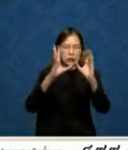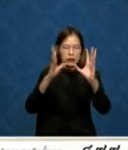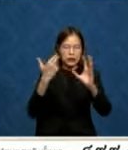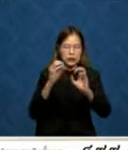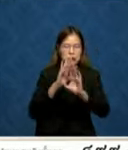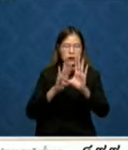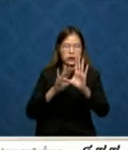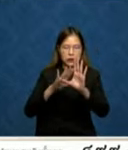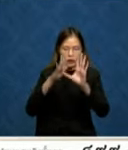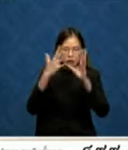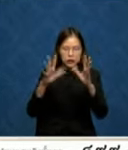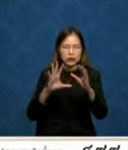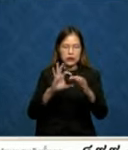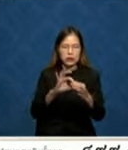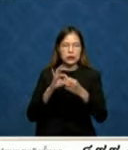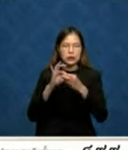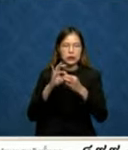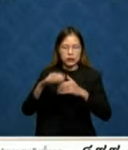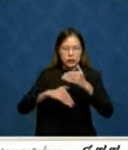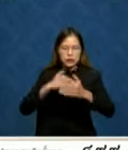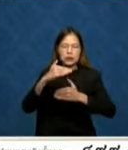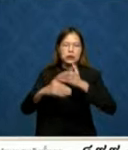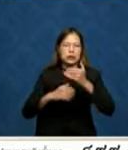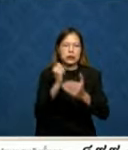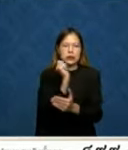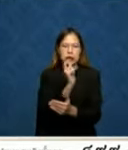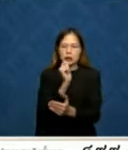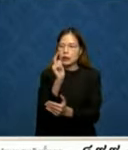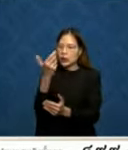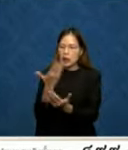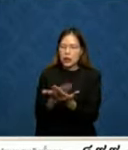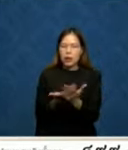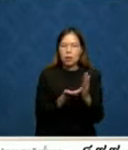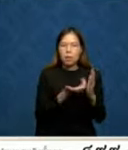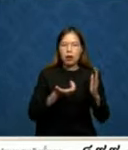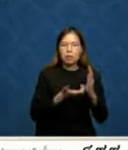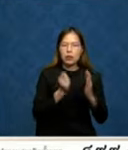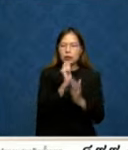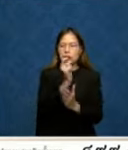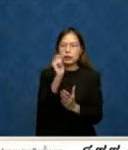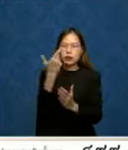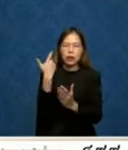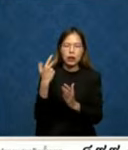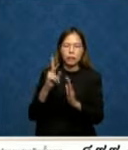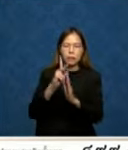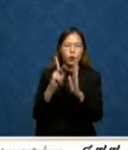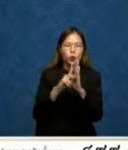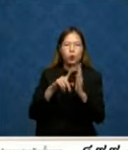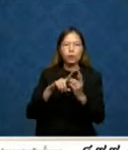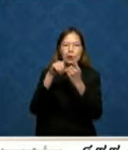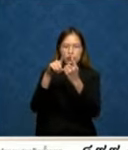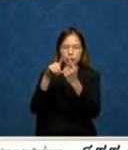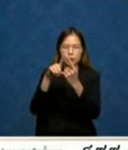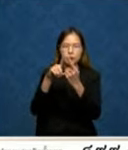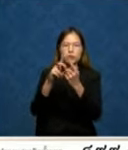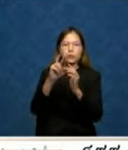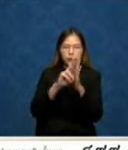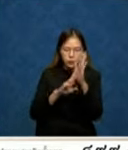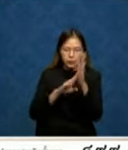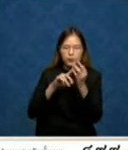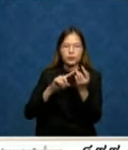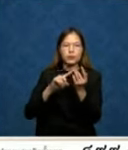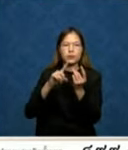ถือเป็นข้อผูกพันที่จะนำไปสู่กระบวนการใช้จ่ายและเบิกจ่ายงบประมาณตามขั้นตอนของกฎหมายและระเบียบที่เกี่ยวข้องต่อ